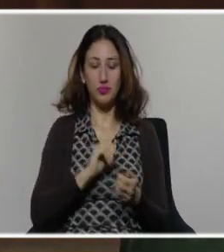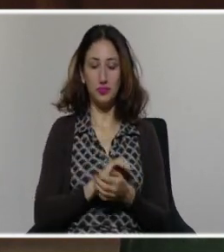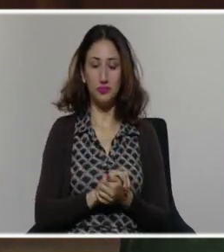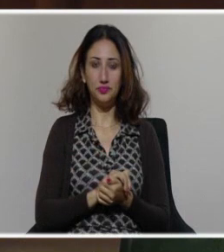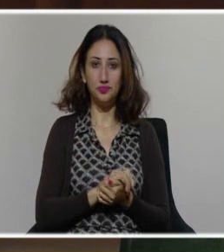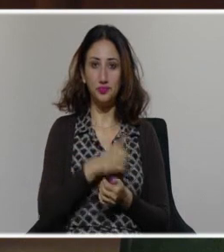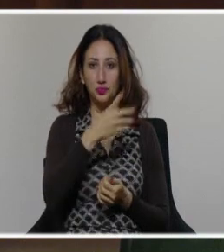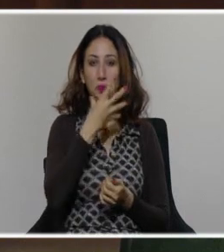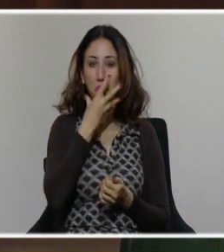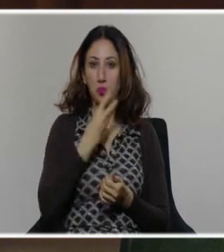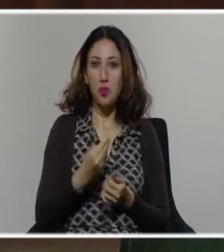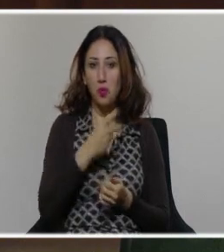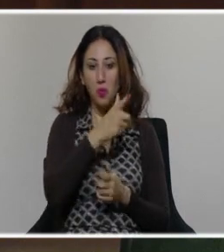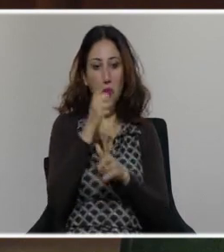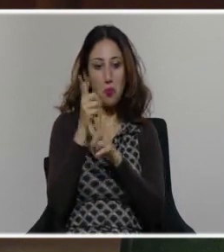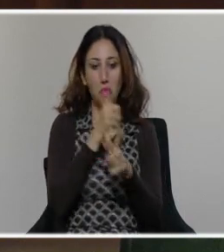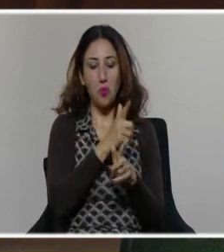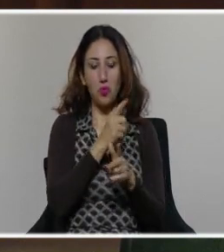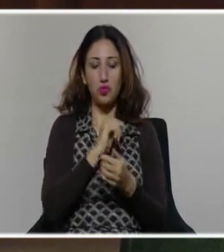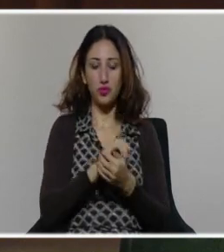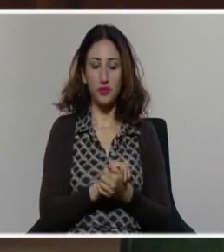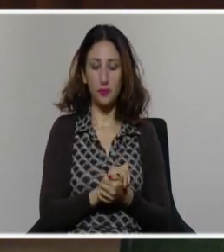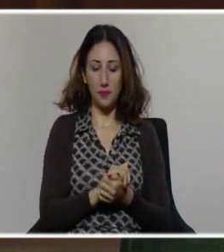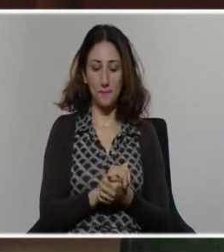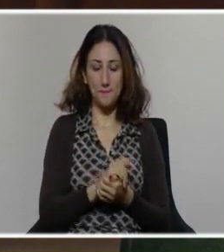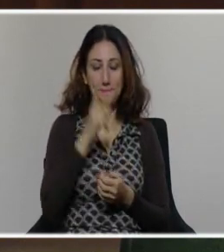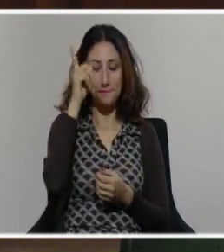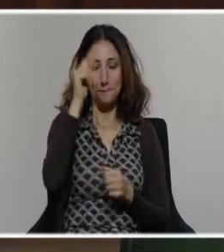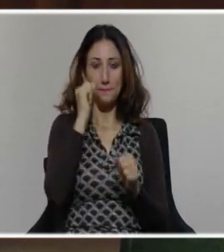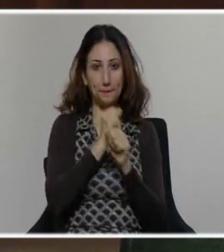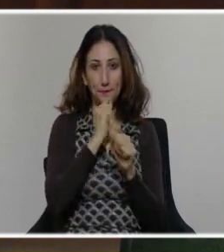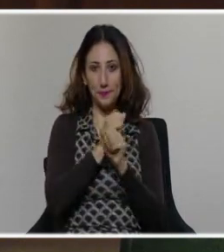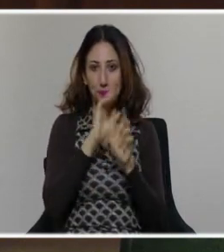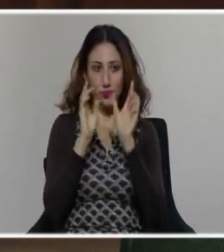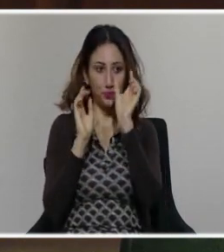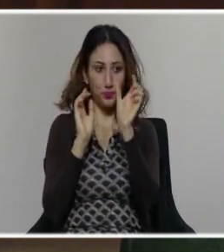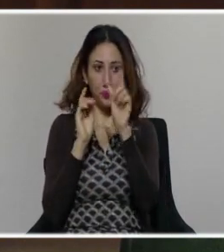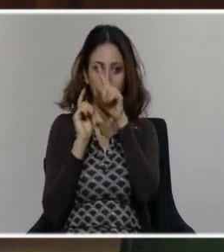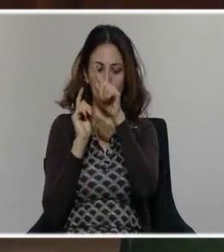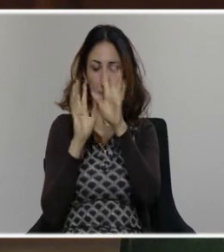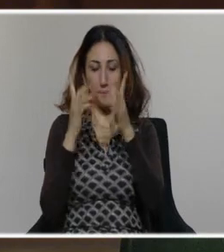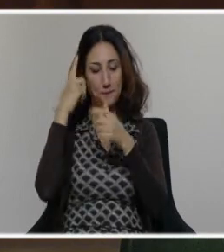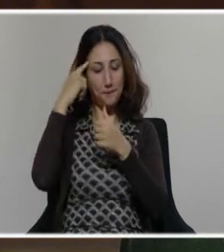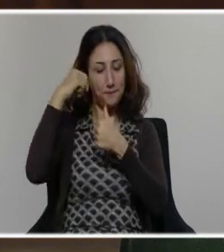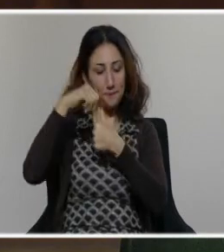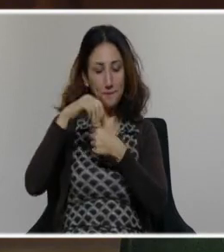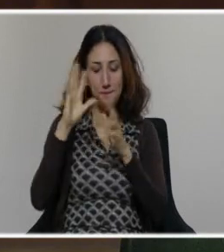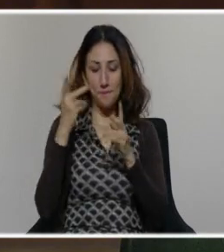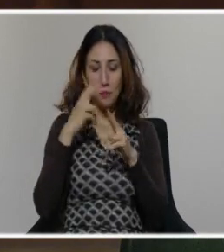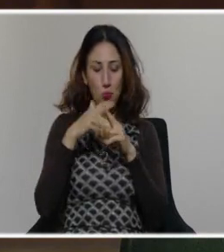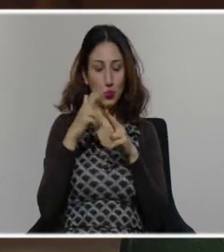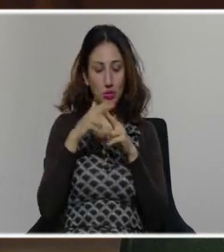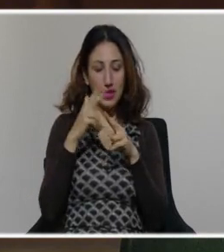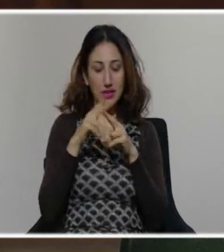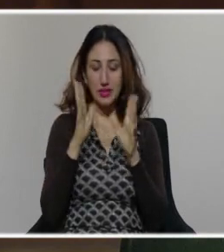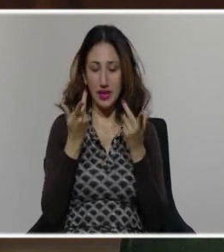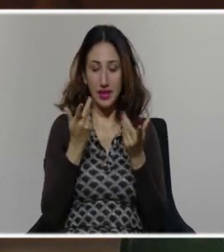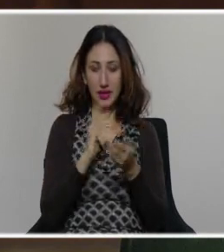فضل. طب دورك انت بقى في المال والبنون يا فادي، احكي لنا عليه بقى، اتعاملتي معاه ازاي وذكرياتك ايه مع المسلسل وكواليس